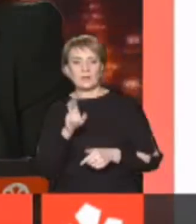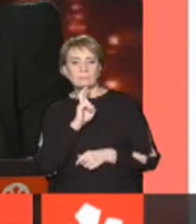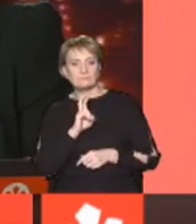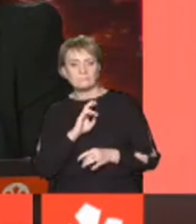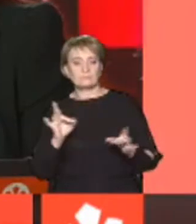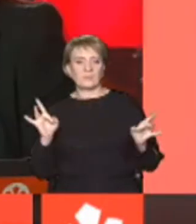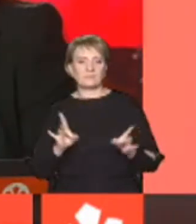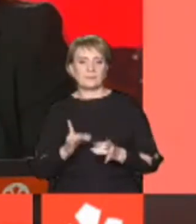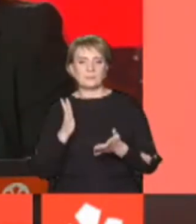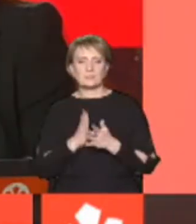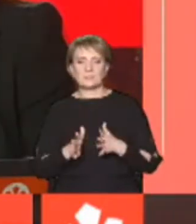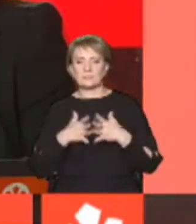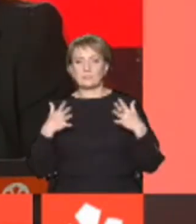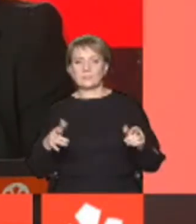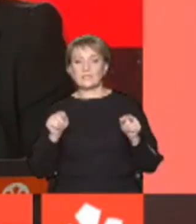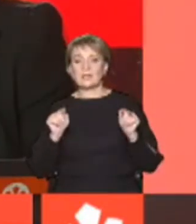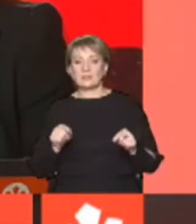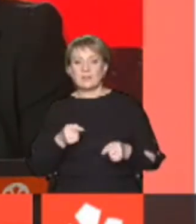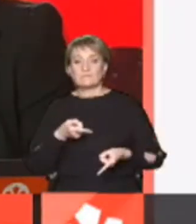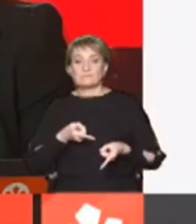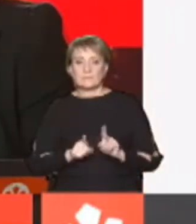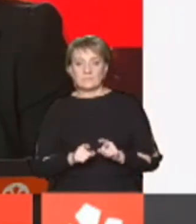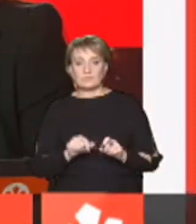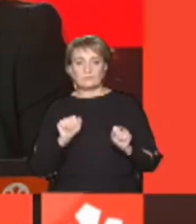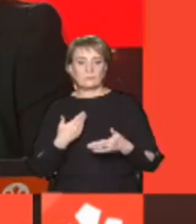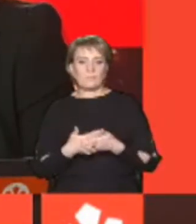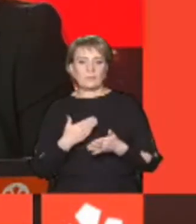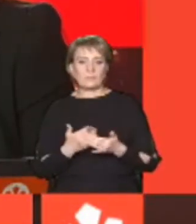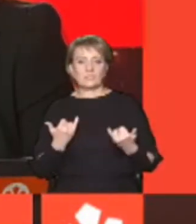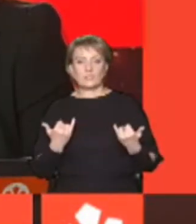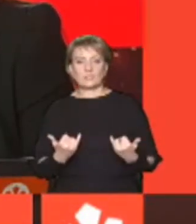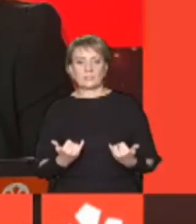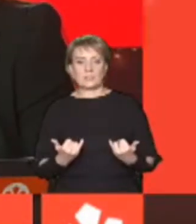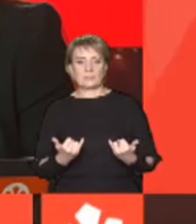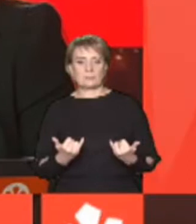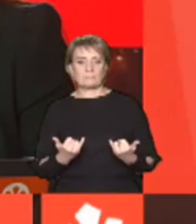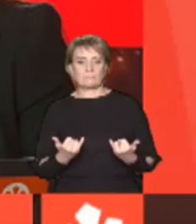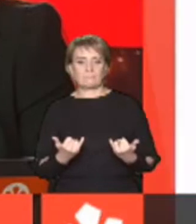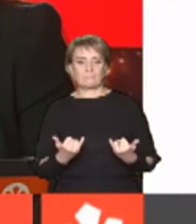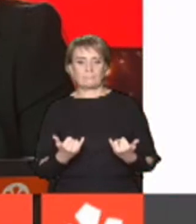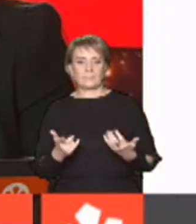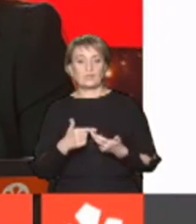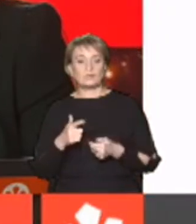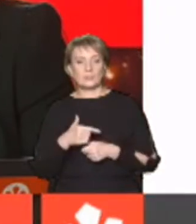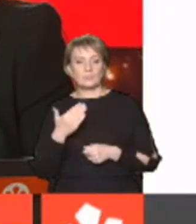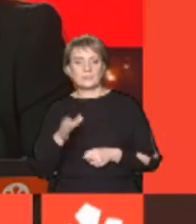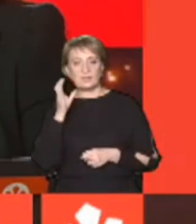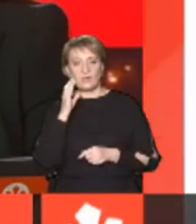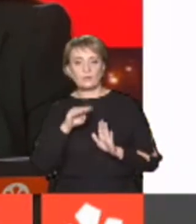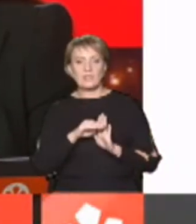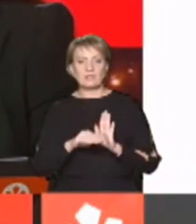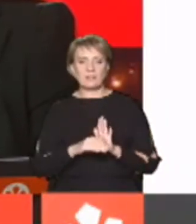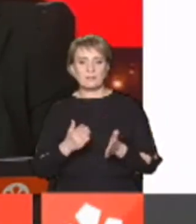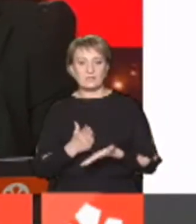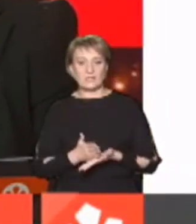є там максимальною. І ці ймовірності, вони, ну, приблизно зараз вже розраховані, є наукові дані,